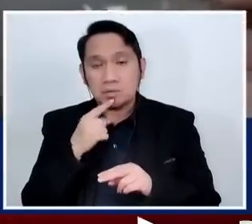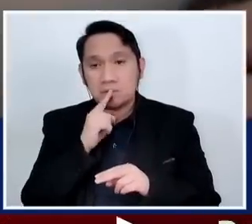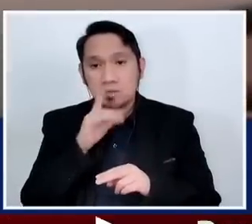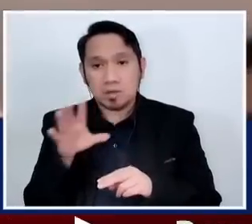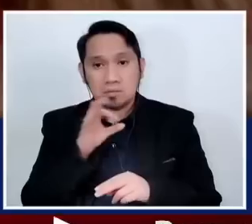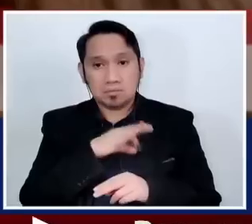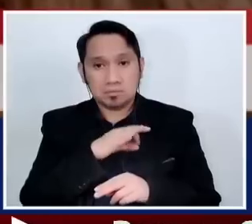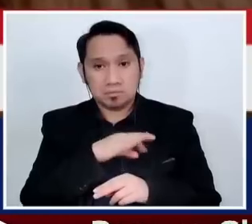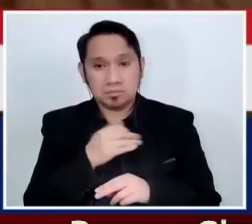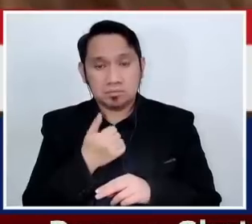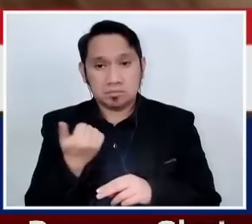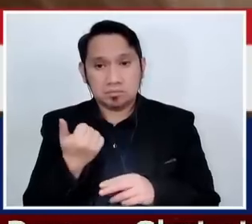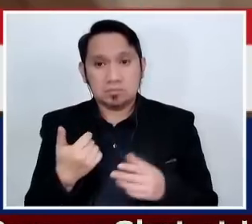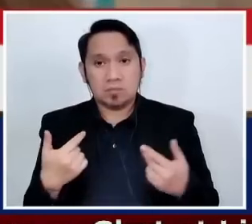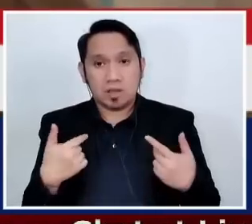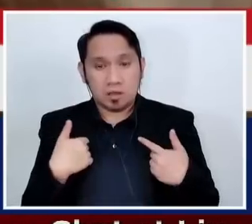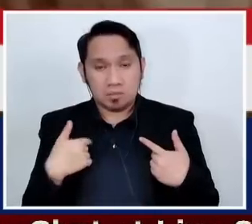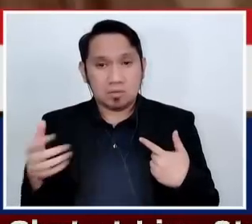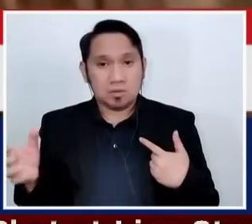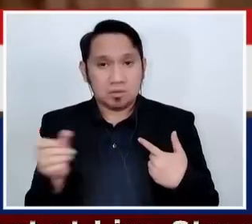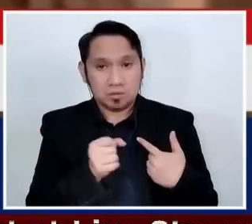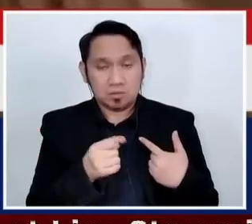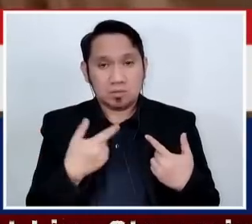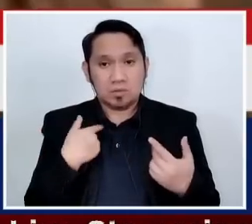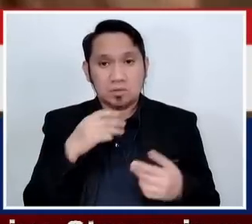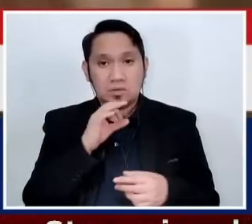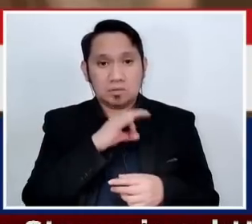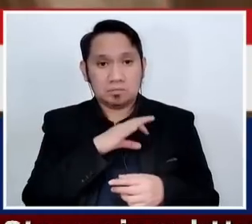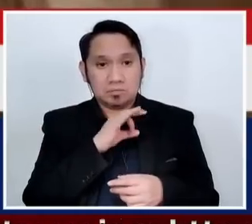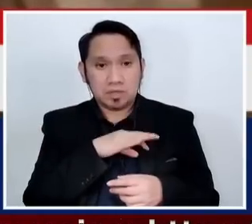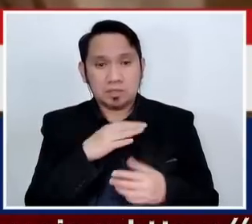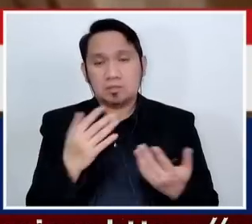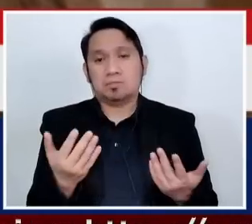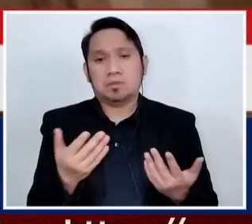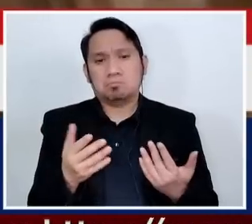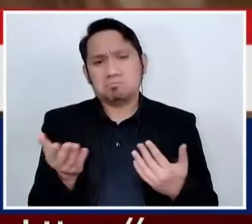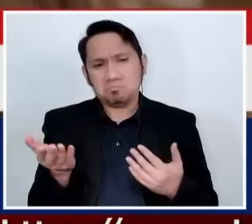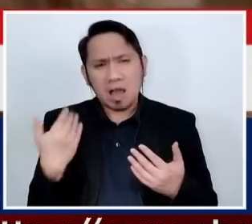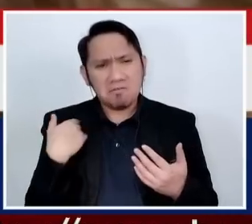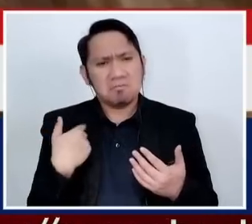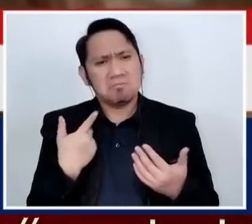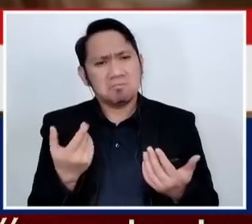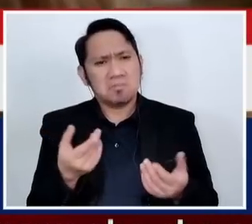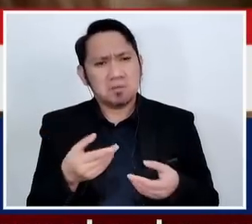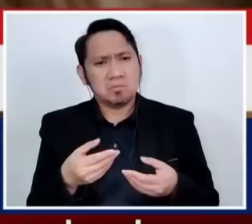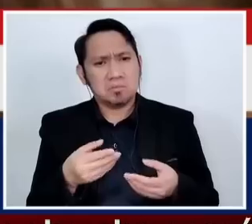iba. Nakakuha naman po sila ng kita po nung una. Oo. Oh.